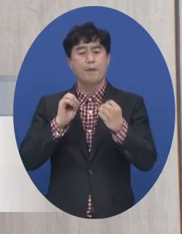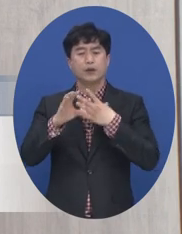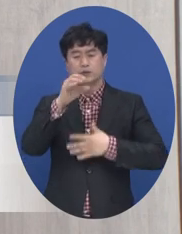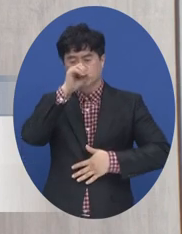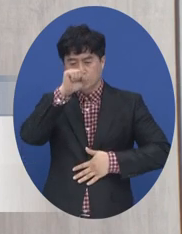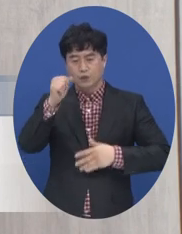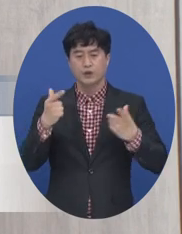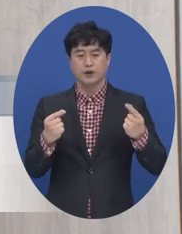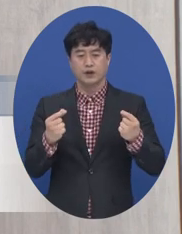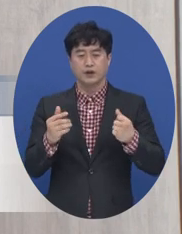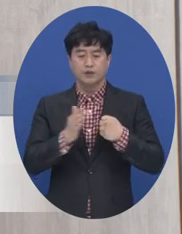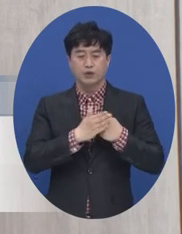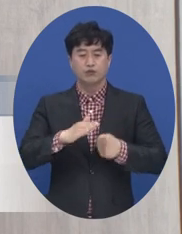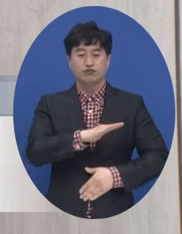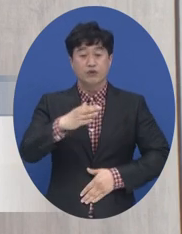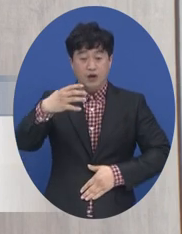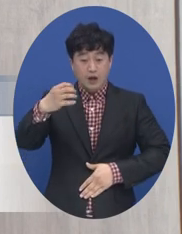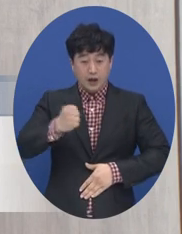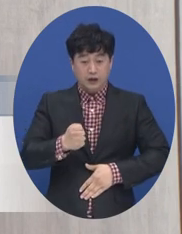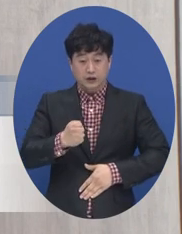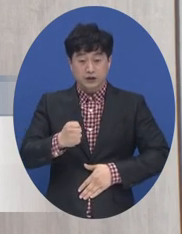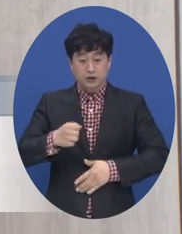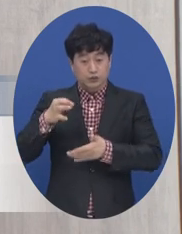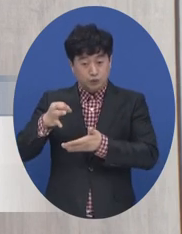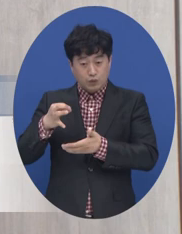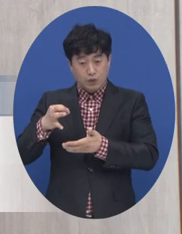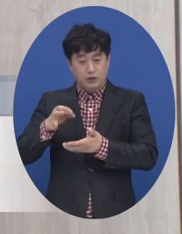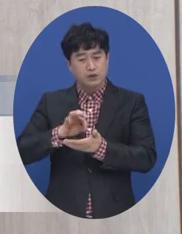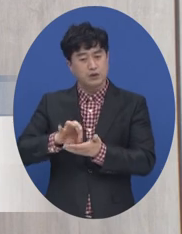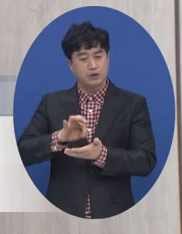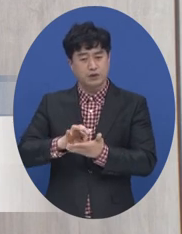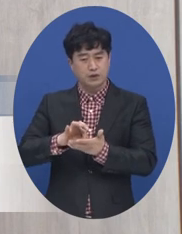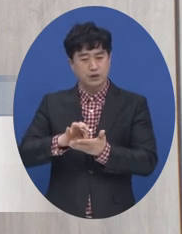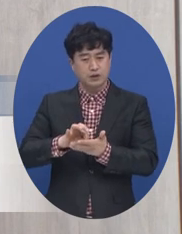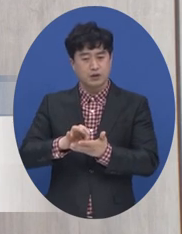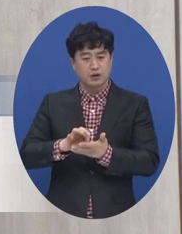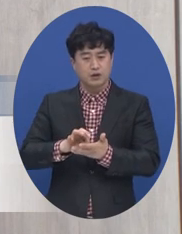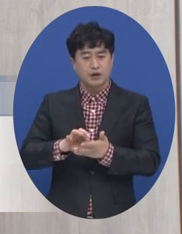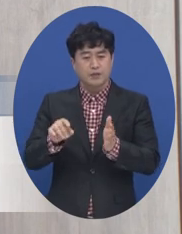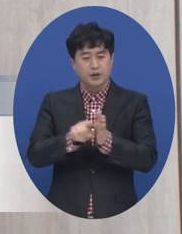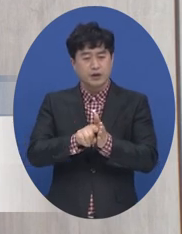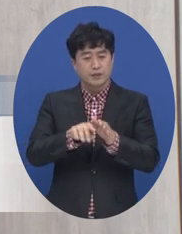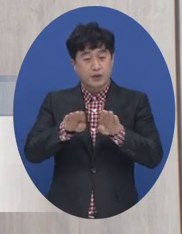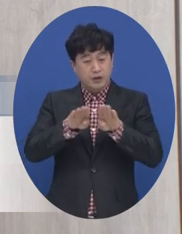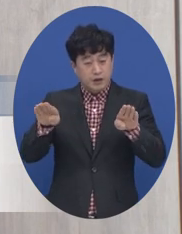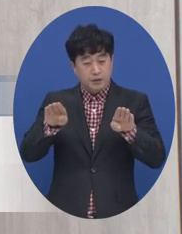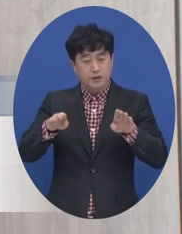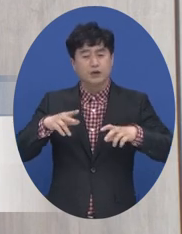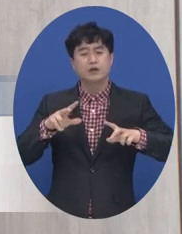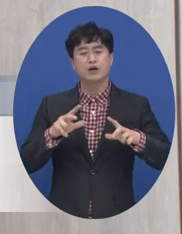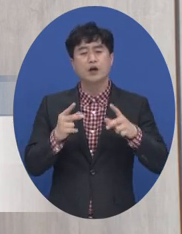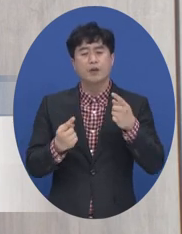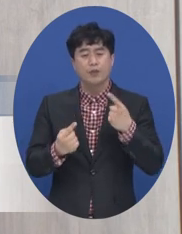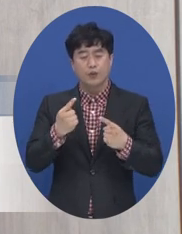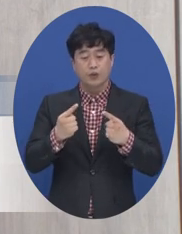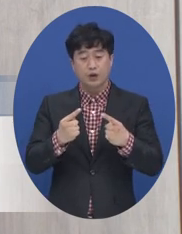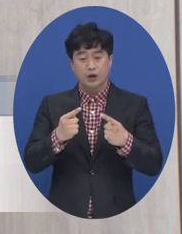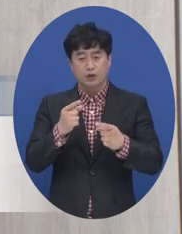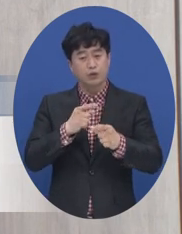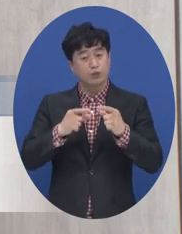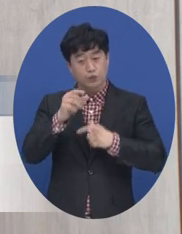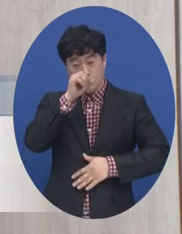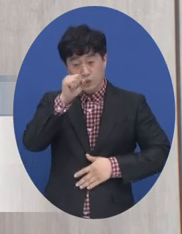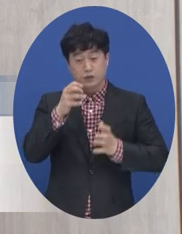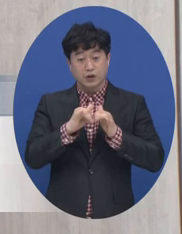반응이 좋은 것 같습니다. 그래서 저희가 가지고 있는 재원을 좀 활용을 해서 신용 등급 면에서 지금보다 신용 등급이